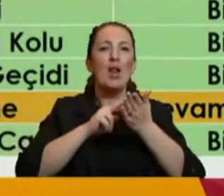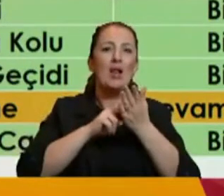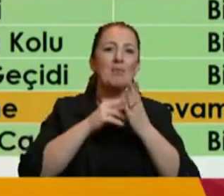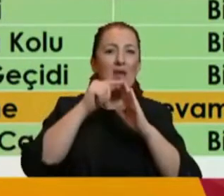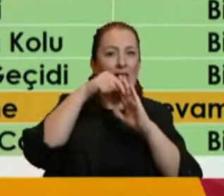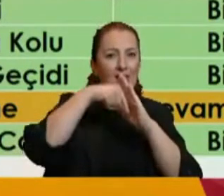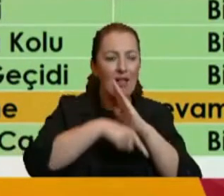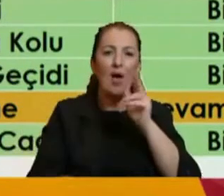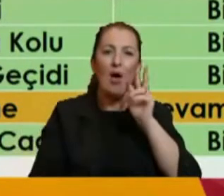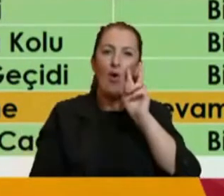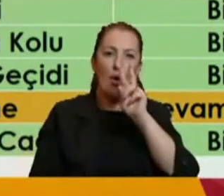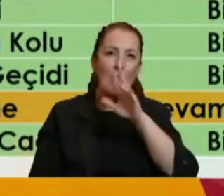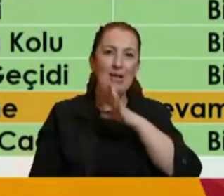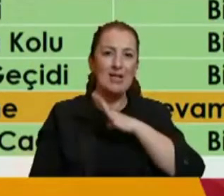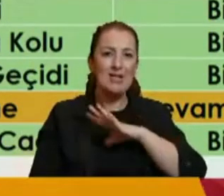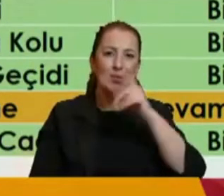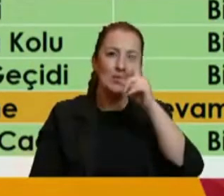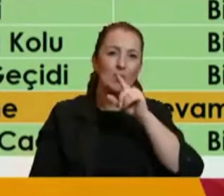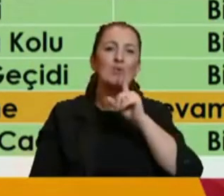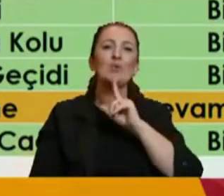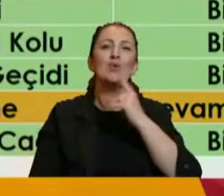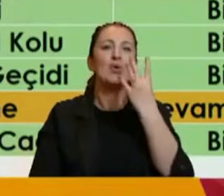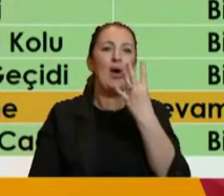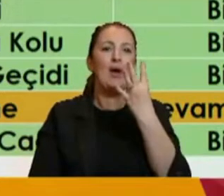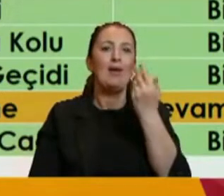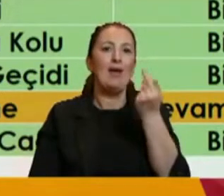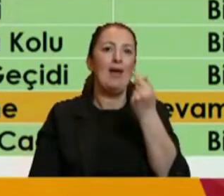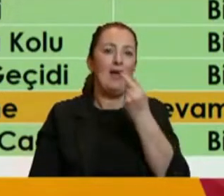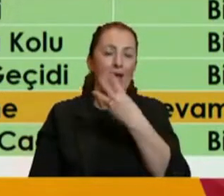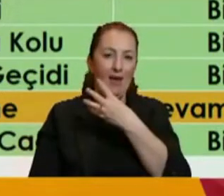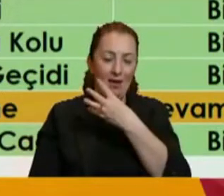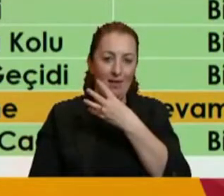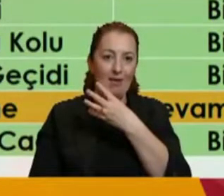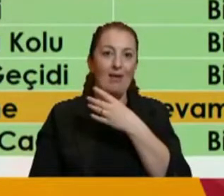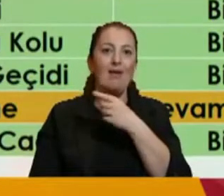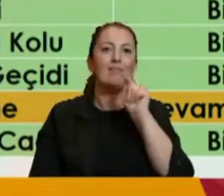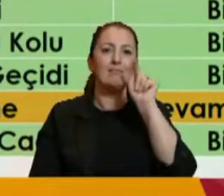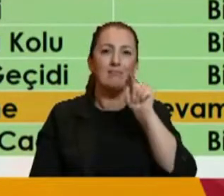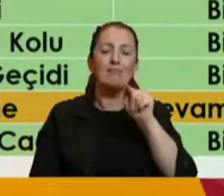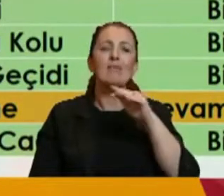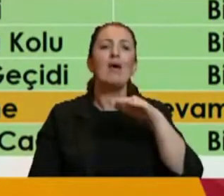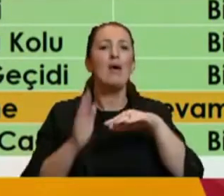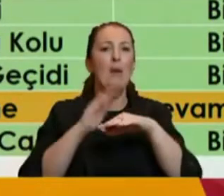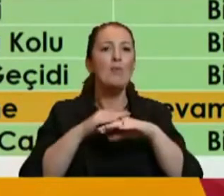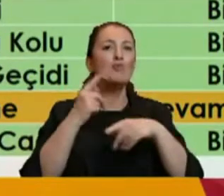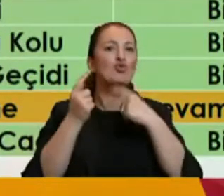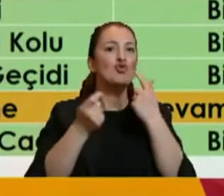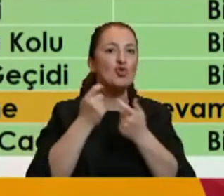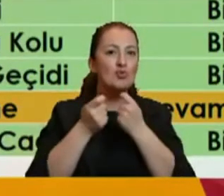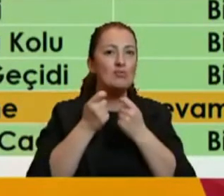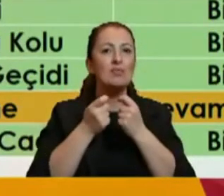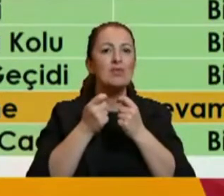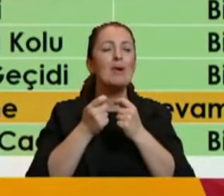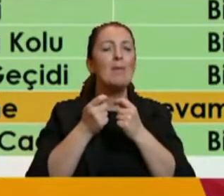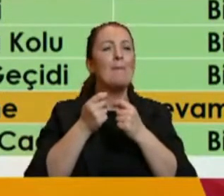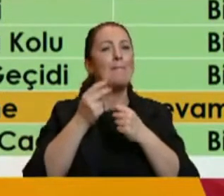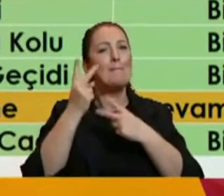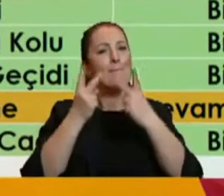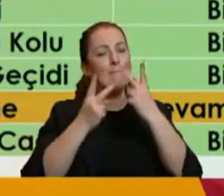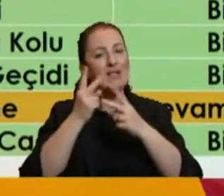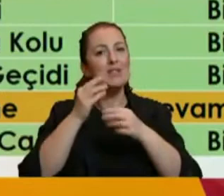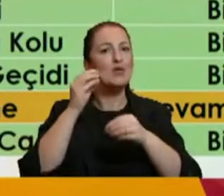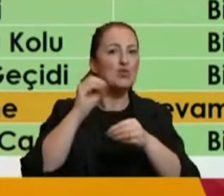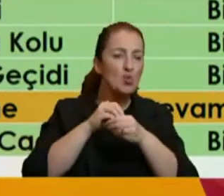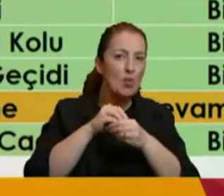görmek isteyebilir düşüncesiyle bu 104 noktada yaptığımız çalışmaların bir kısmı bitti